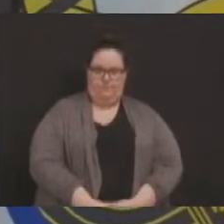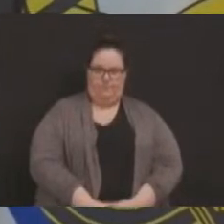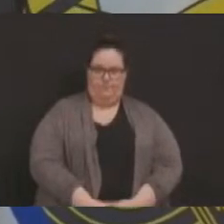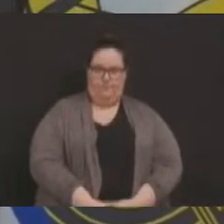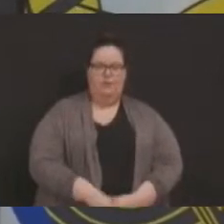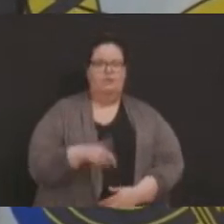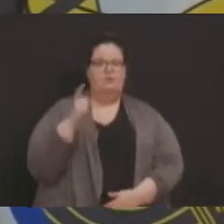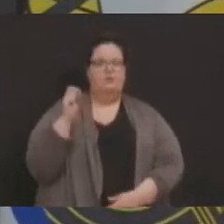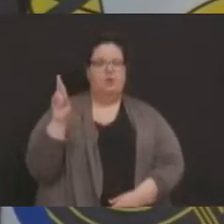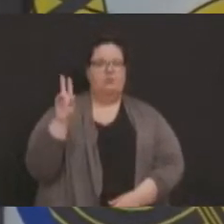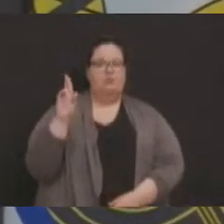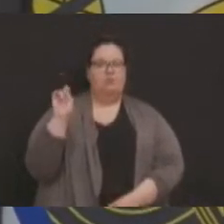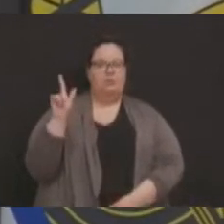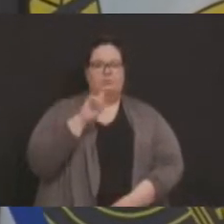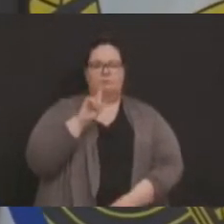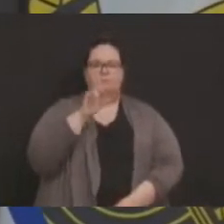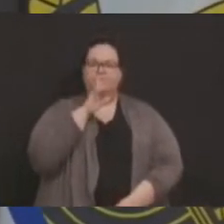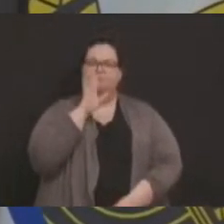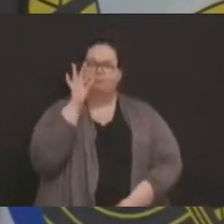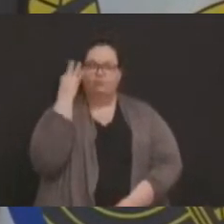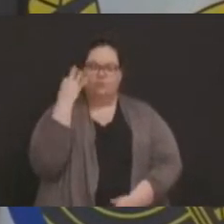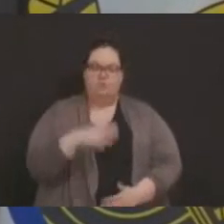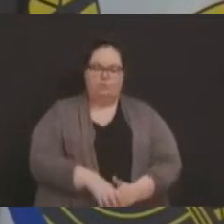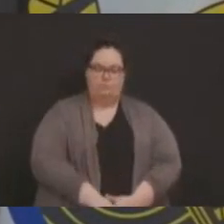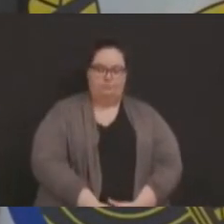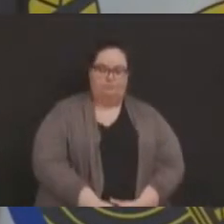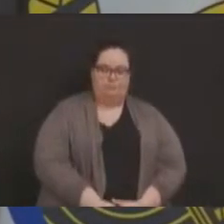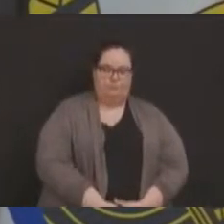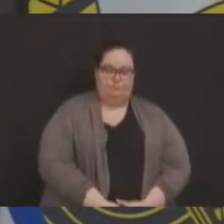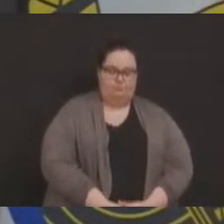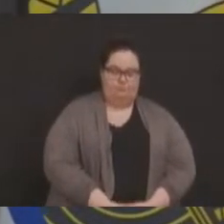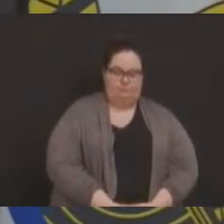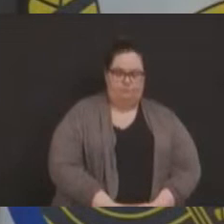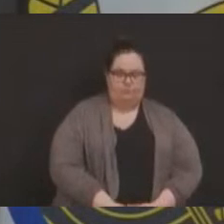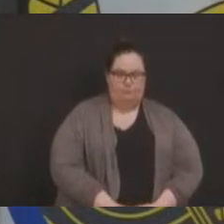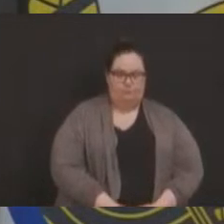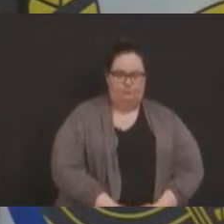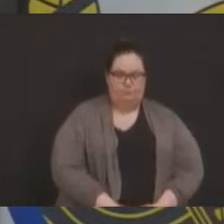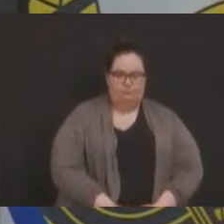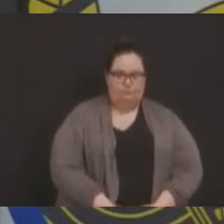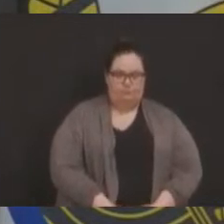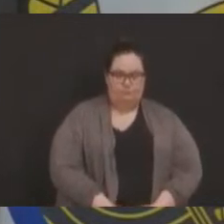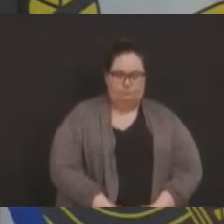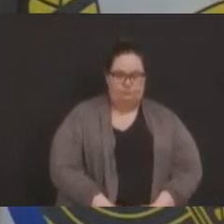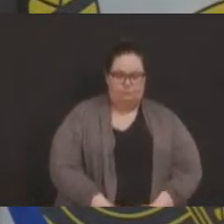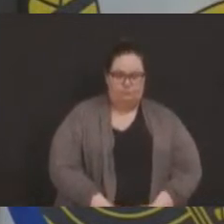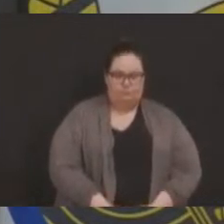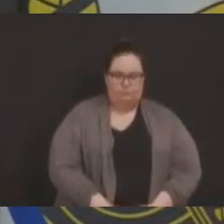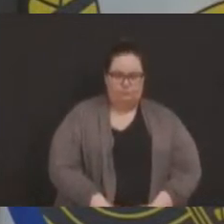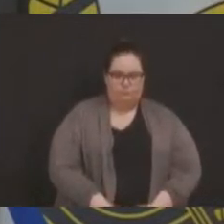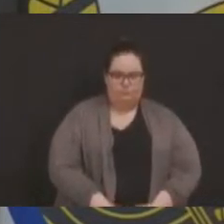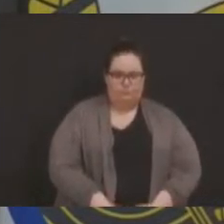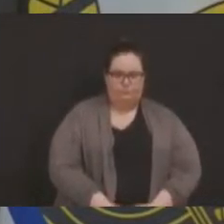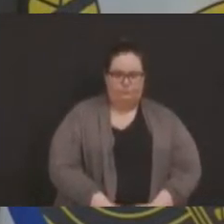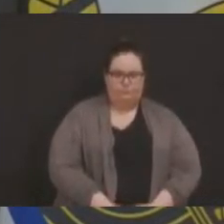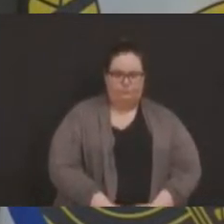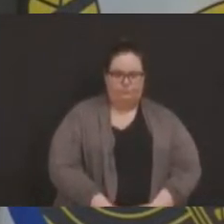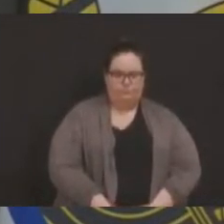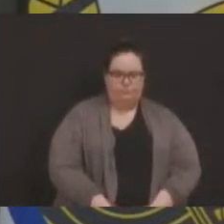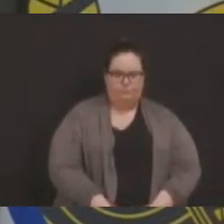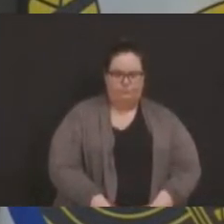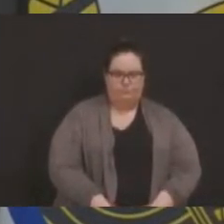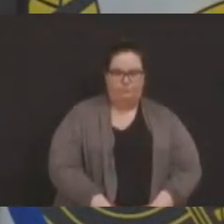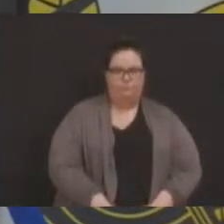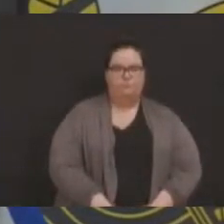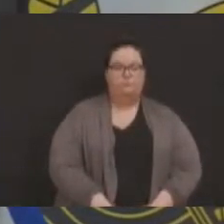et aussi l'effet du variant du Royaume-Uni. Ça, c'est déjà dans 30 pays déjà. C'est dans l'Ontario. On